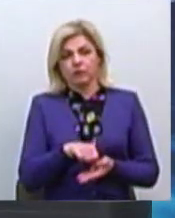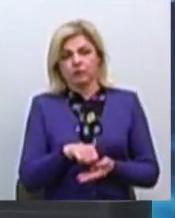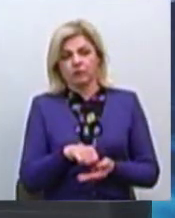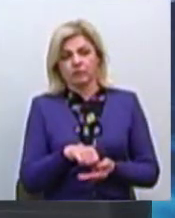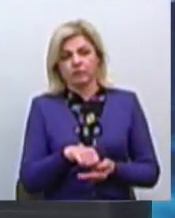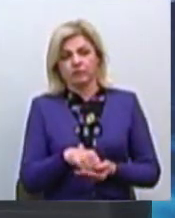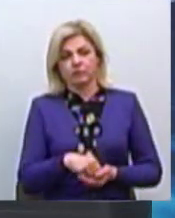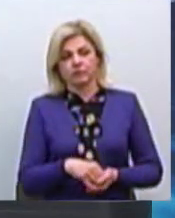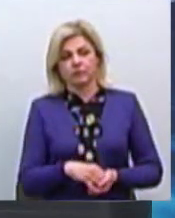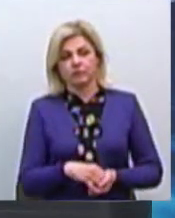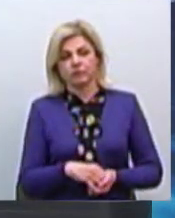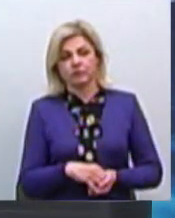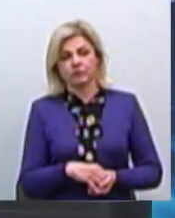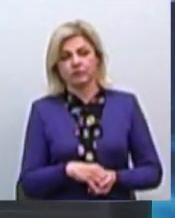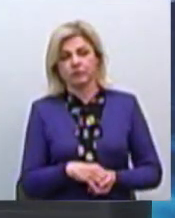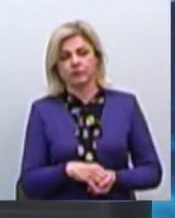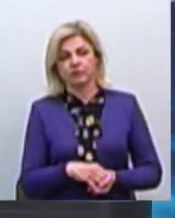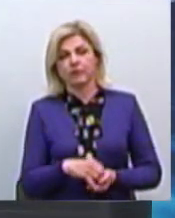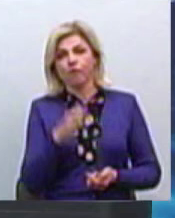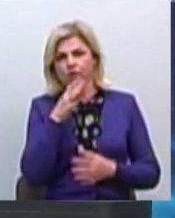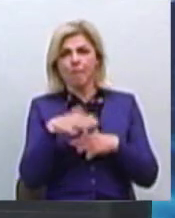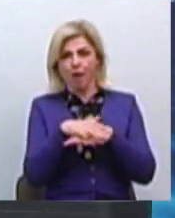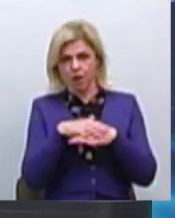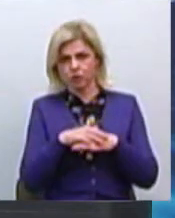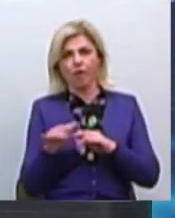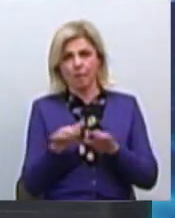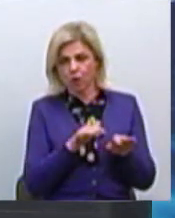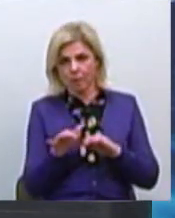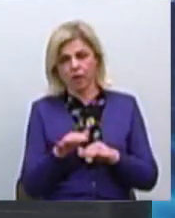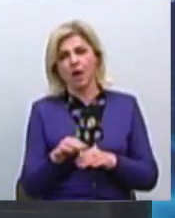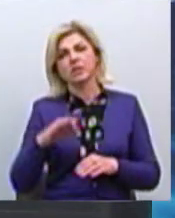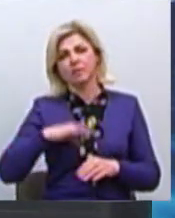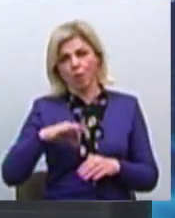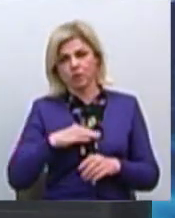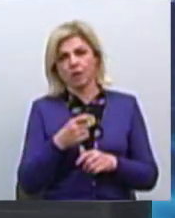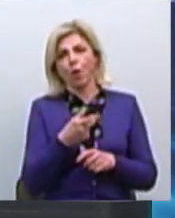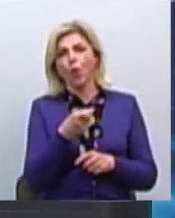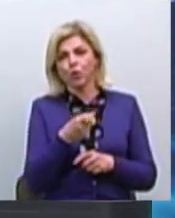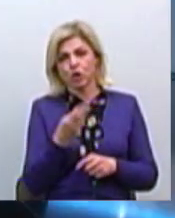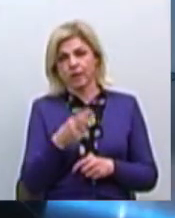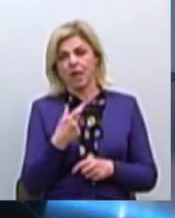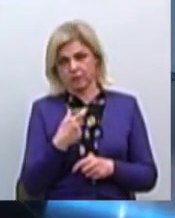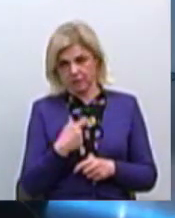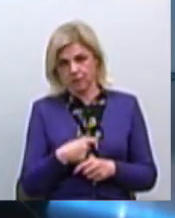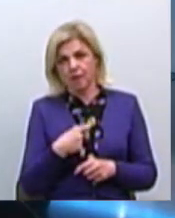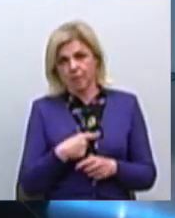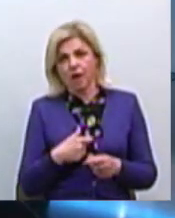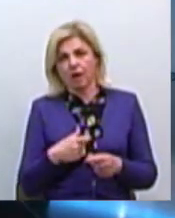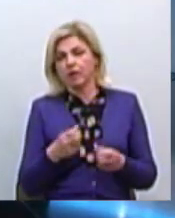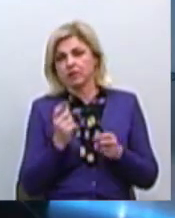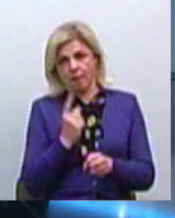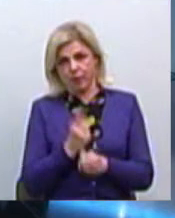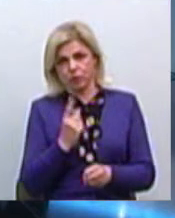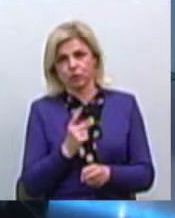використання спецзасобів заборонено. Заборонено під час масових заходів. У зв'язку з тим, що